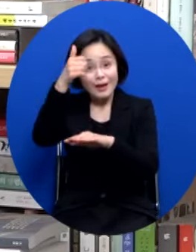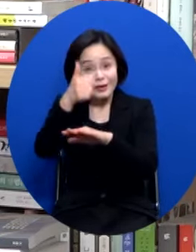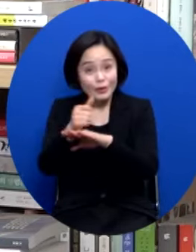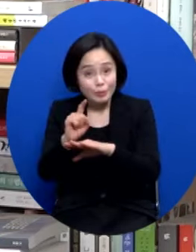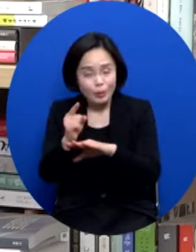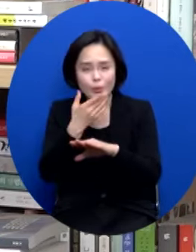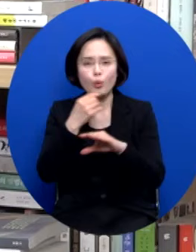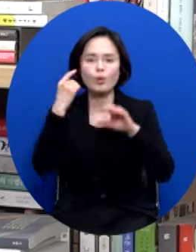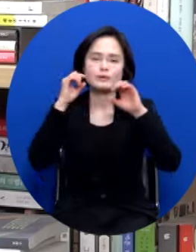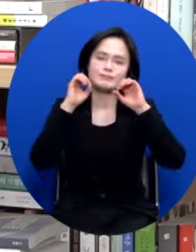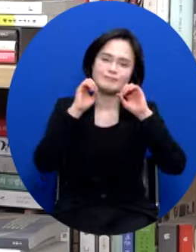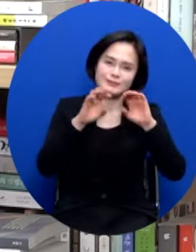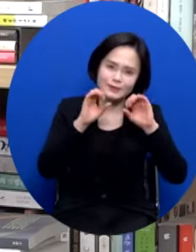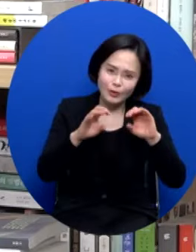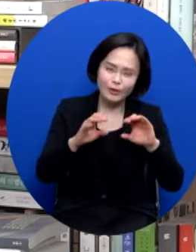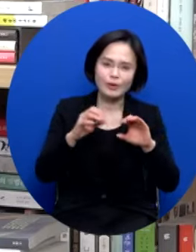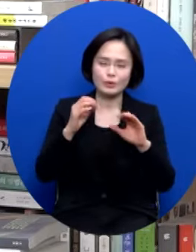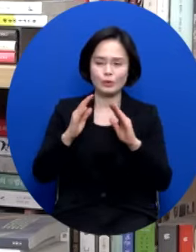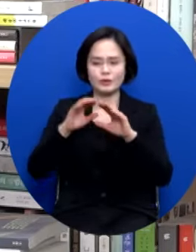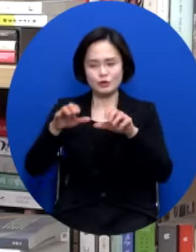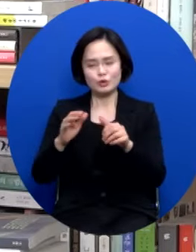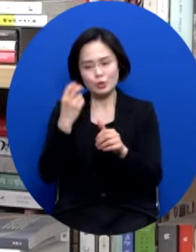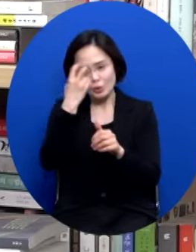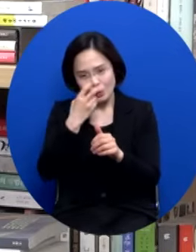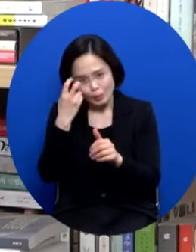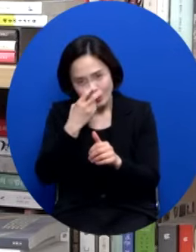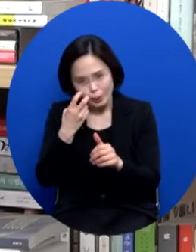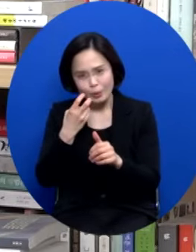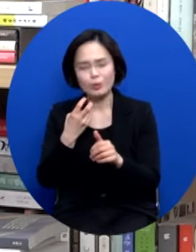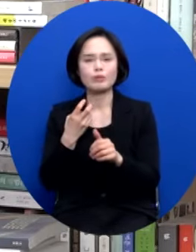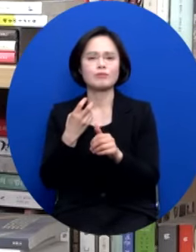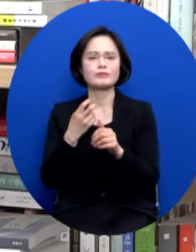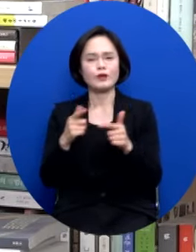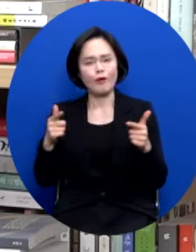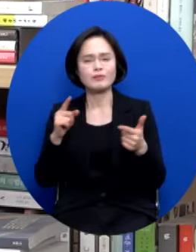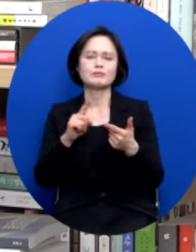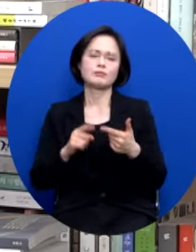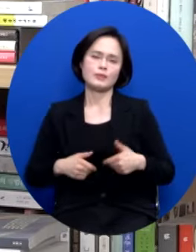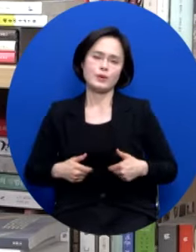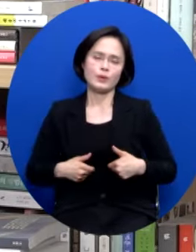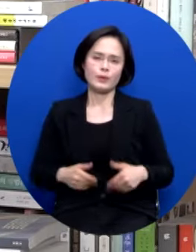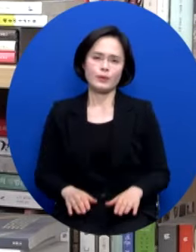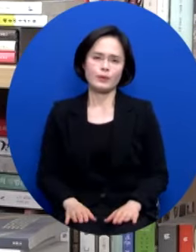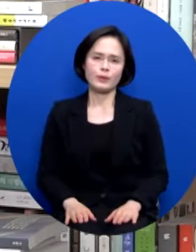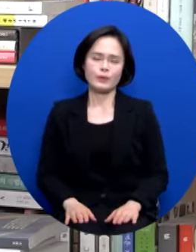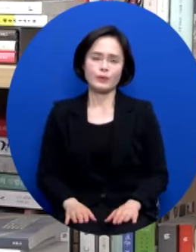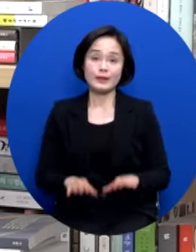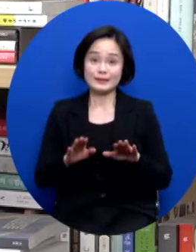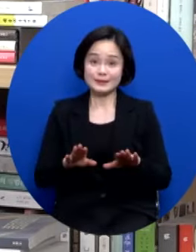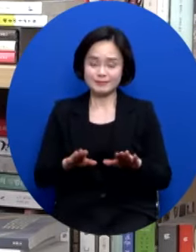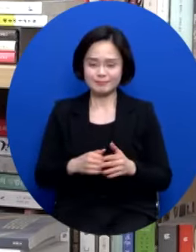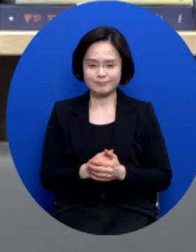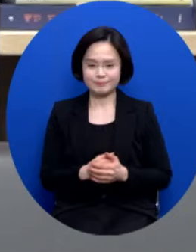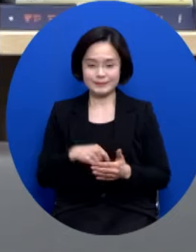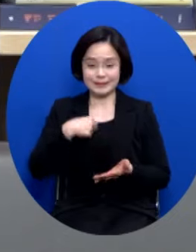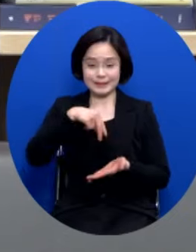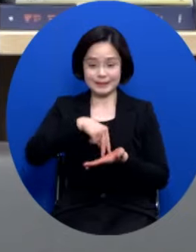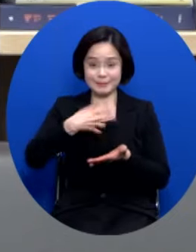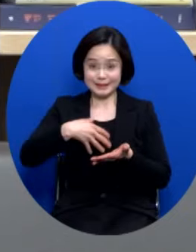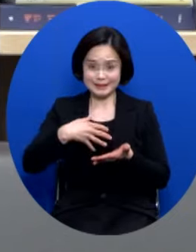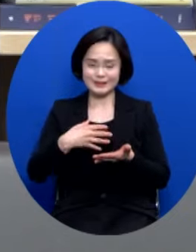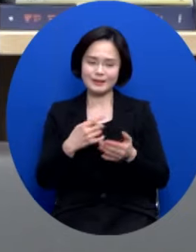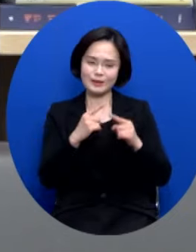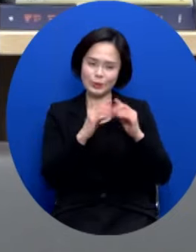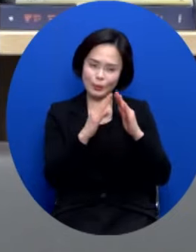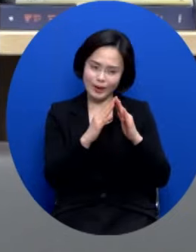이웃을 돌보는 것이라고 생각을 하는데요. 저희가 전통적으로 100개 교회를 아주 규모 있게 그렇게 잘 도왔습니다. 지난